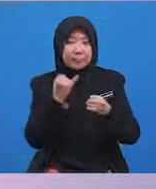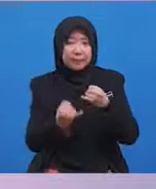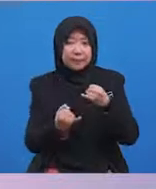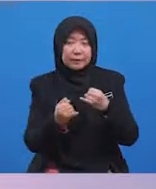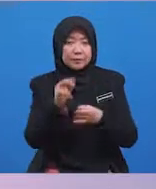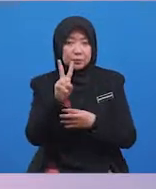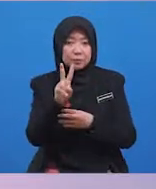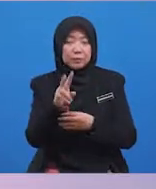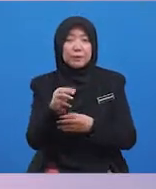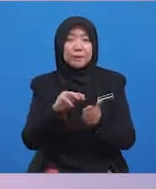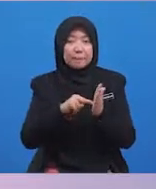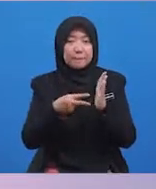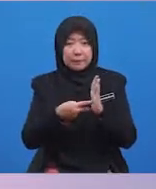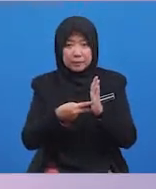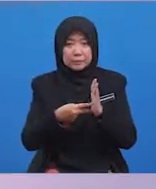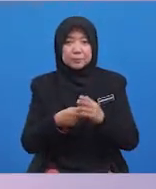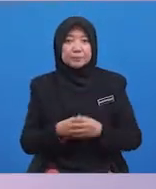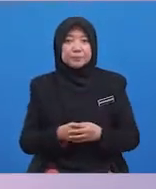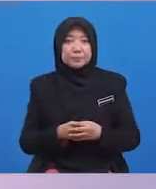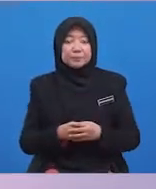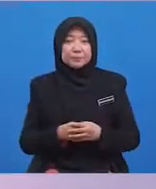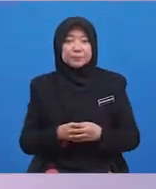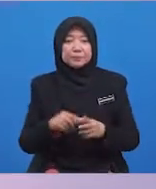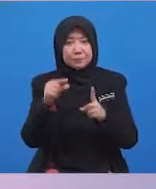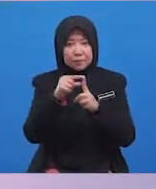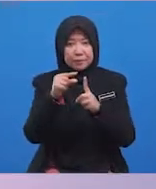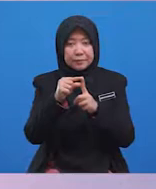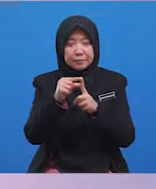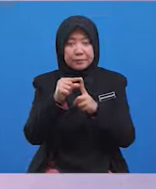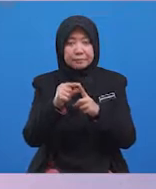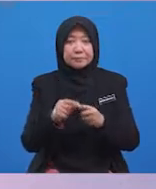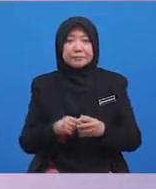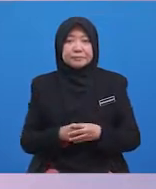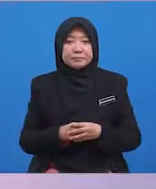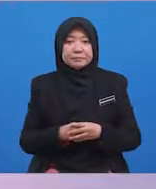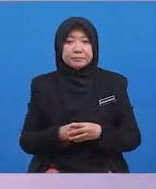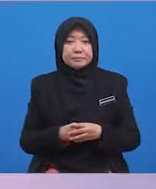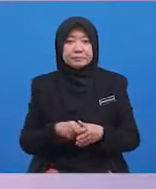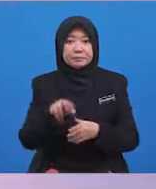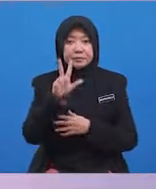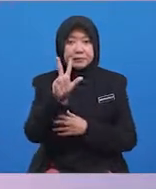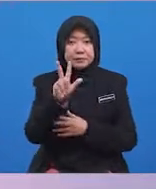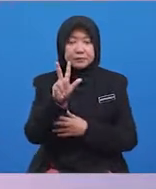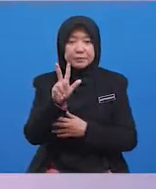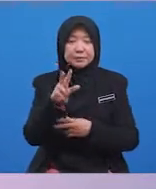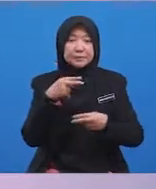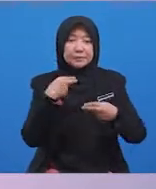maksud. Bilangan perkataan pantun ini ialah antara 3 hingga 5 patah